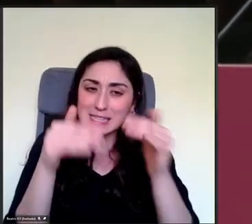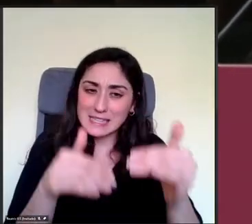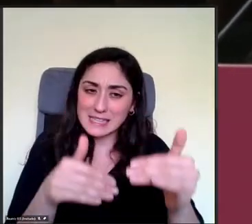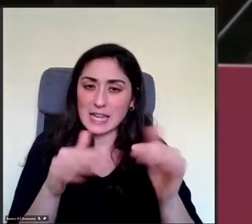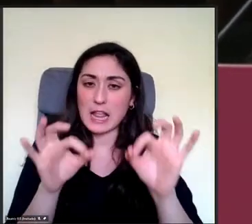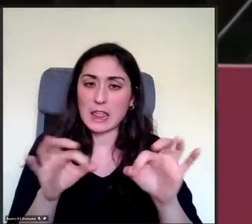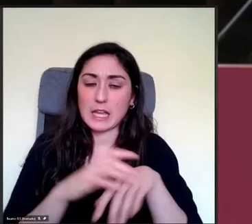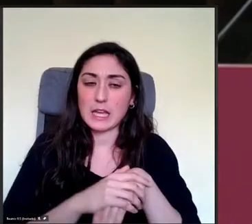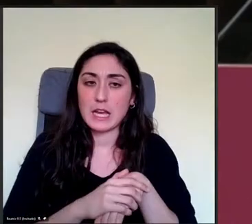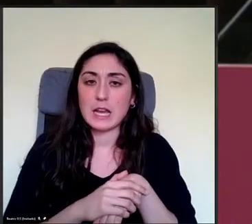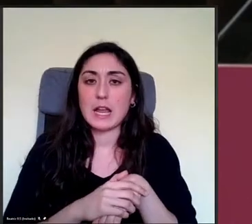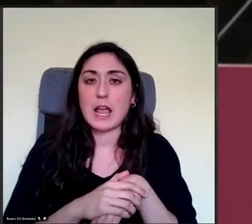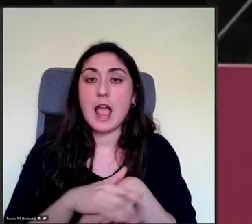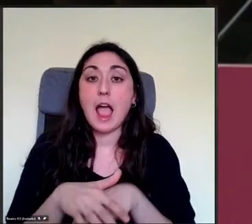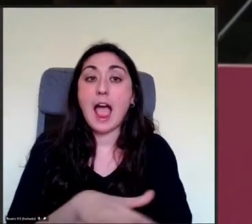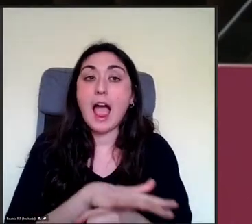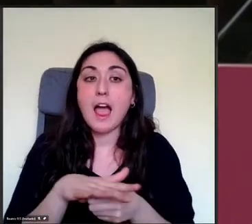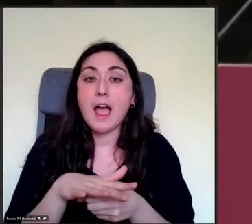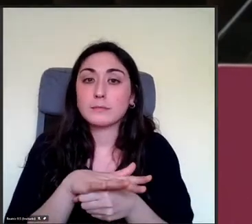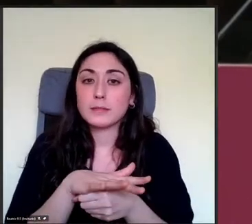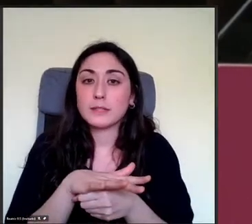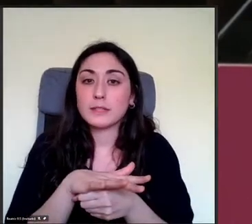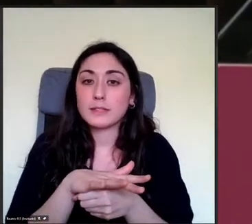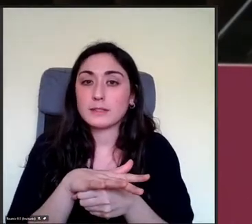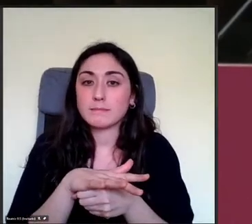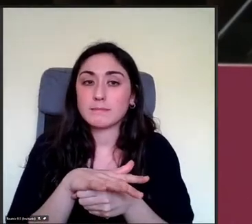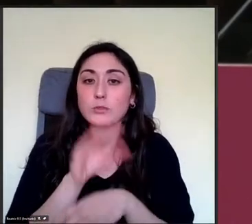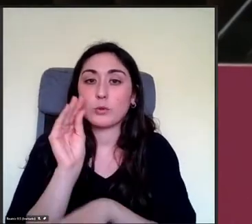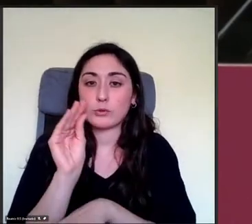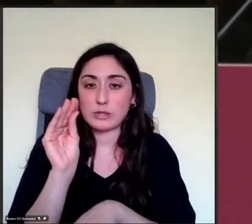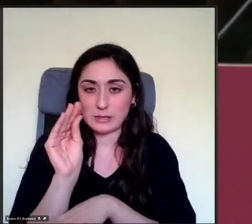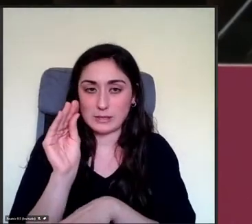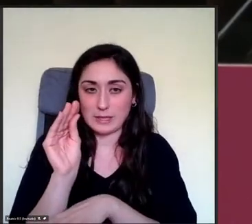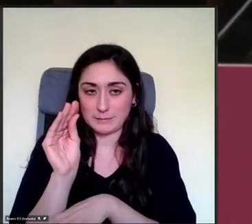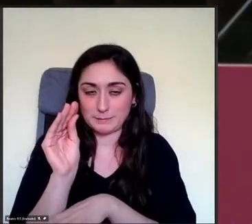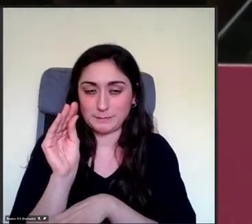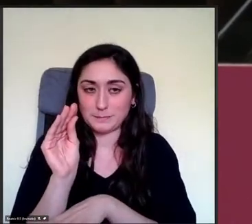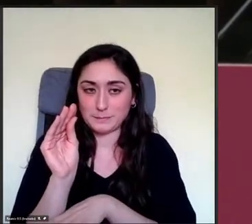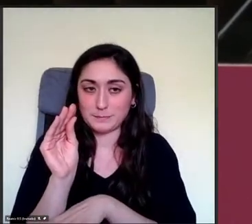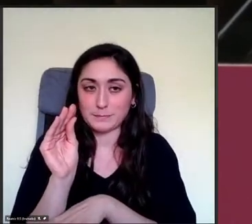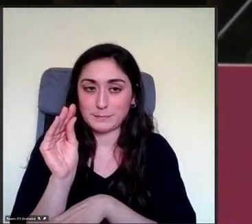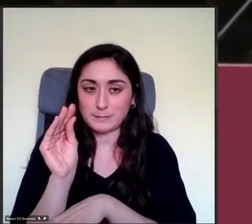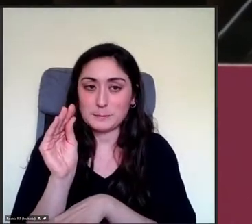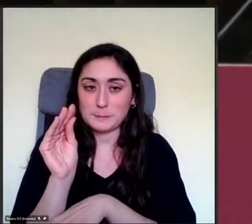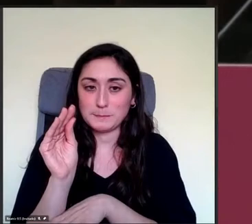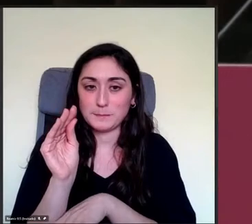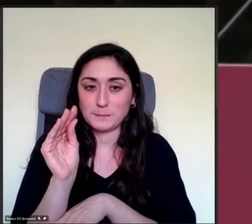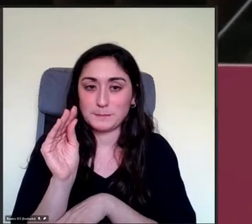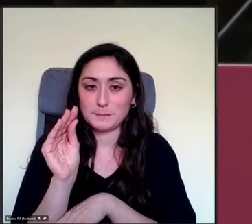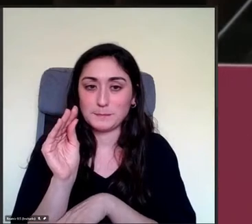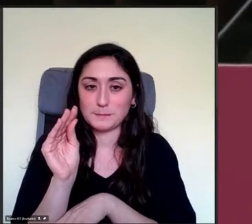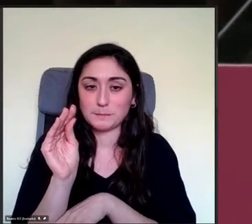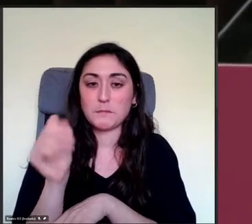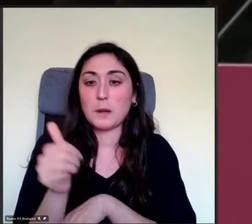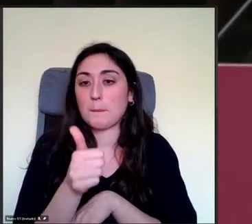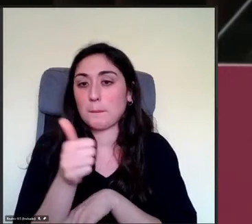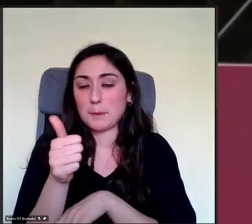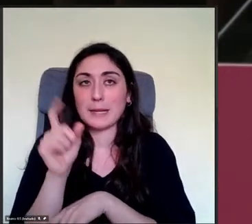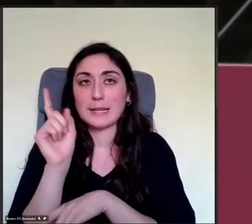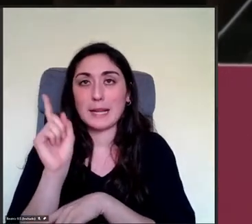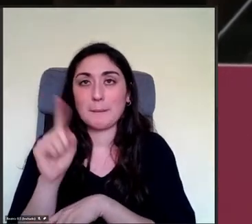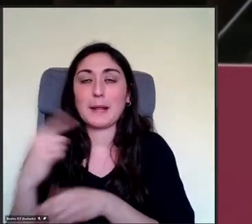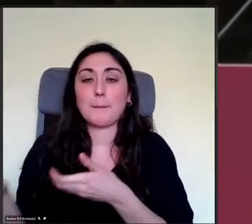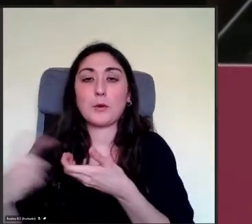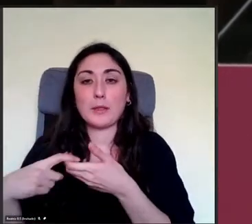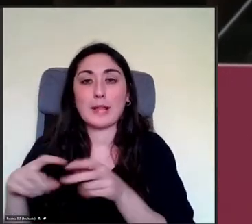la, en l'àmbit de la docència, per una banda, i també vam tenir una aportació des de l'àmbit de